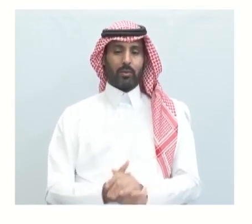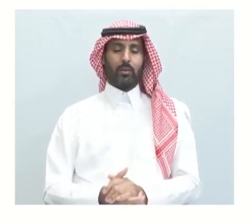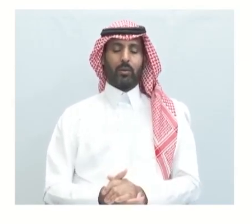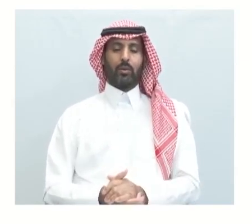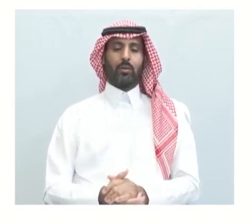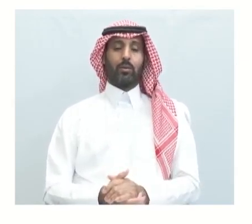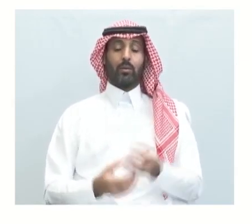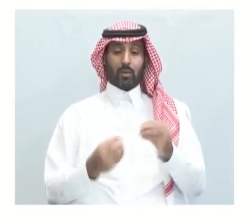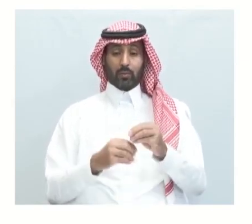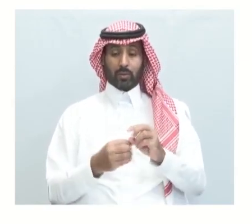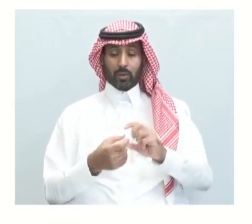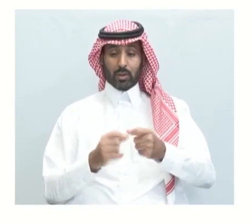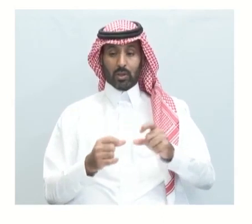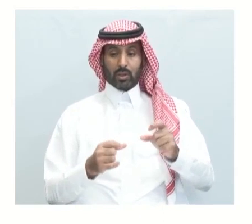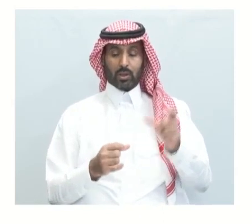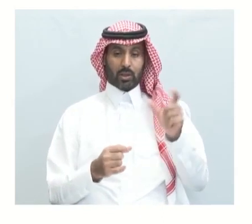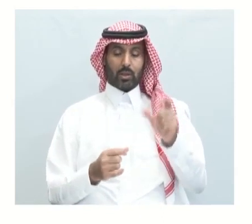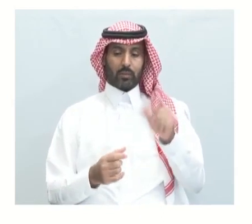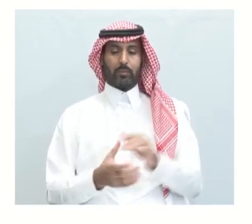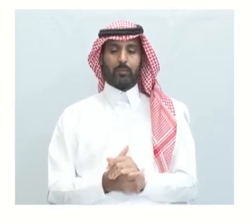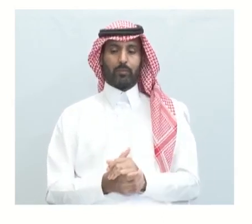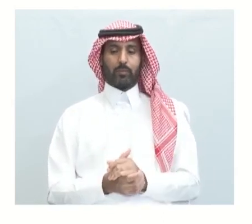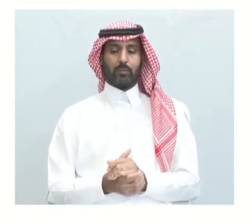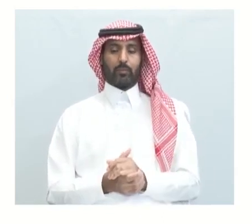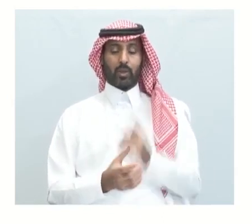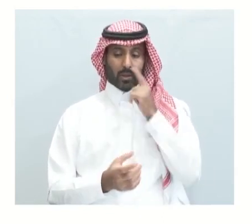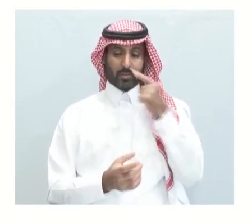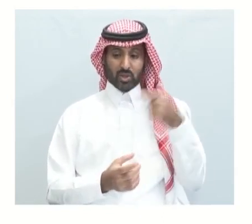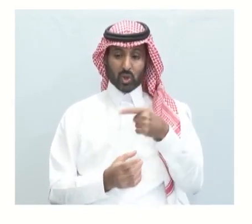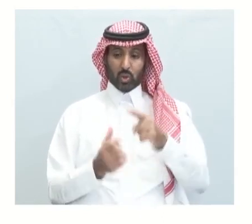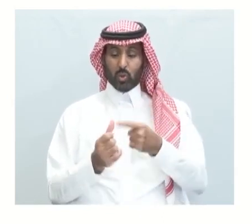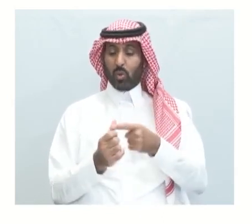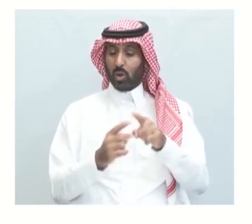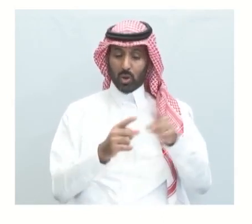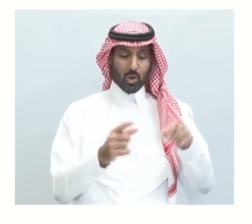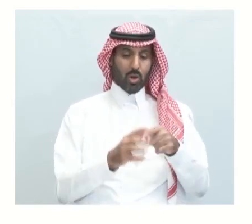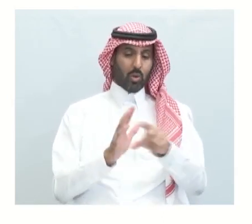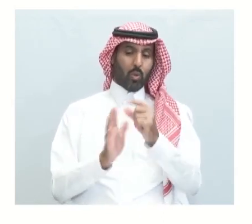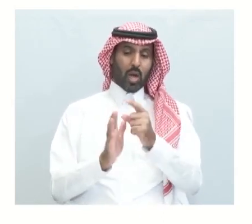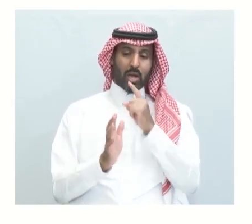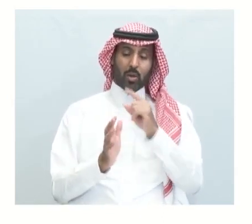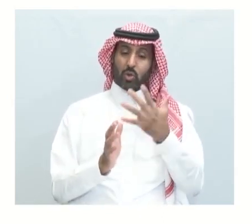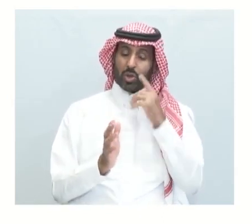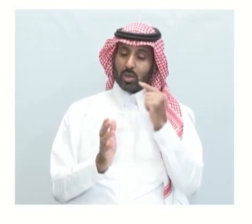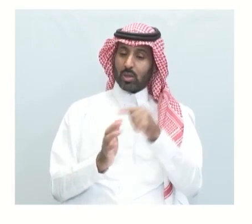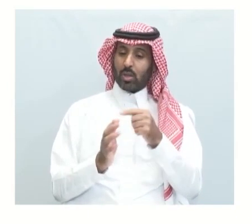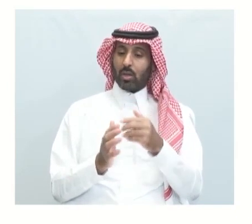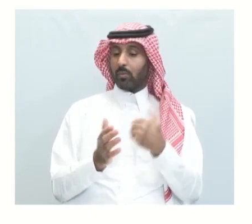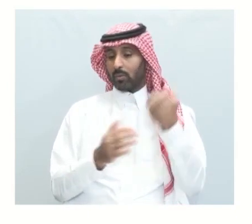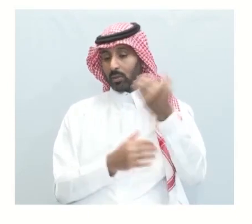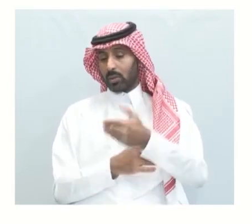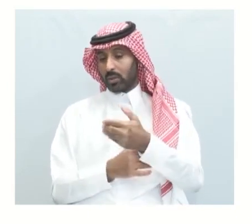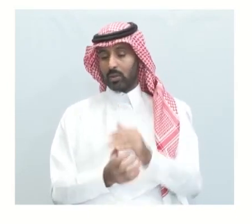اضافه العقده الى القائمه المترابطه هنا يجب ان يشير مؤشر العقده الاولى الى عنوان العقده الجديده حتى تصبح العقده الجديده هي العقده التاليه